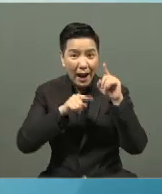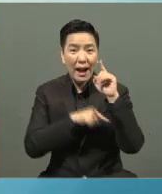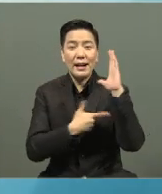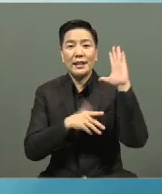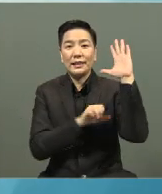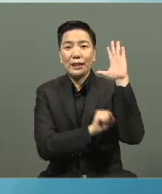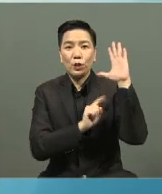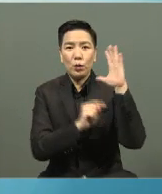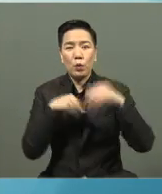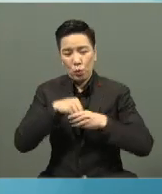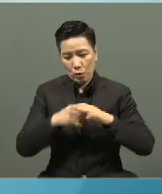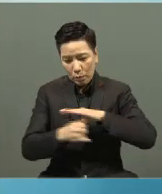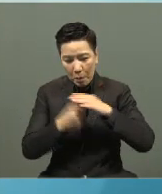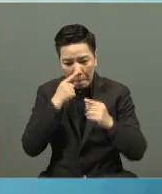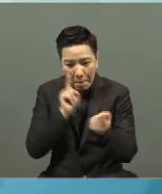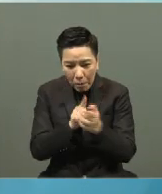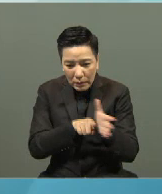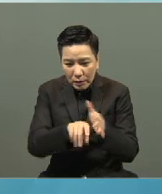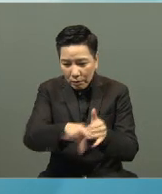มาถึงจังหวัดทั้งหลายนะครับวันนี้ก็ต้องขอบคุณทางนครศรีธรรมราชนะครับในฟังเอาขวามือสุดเนี่ยนะครับพังงาและสตูลที่ที่อยู่ในสเตจquarantine